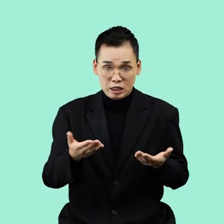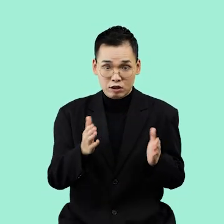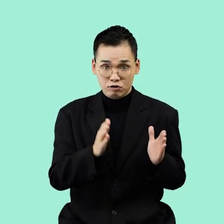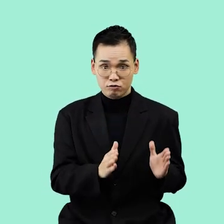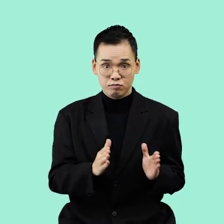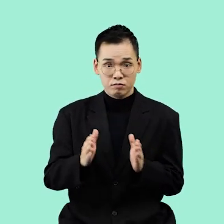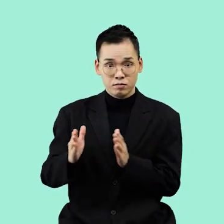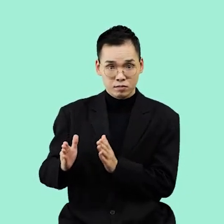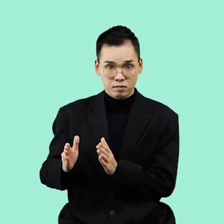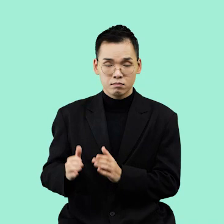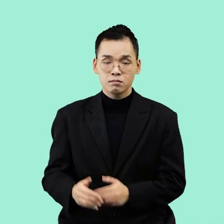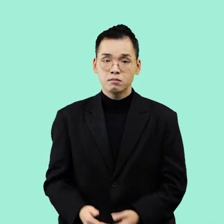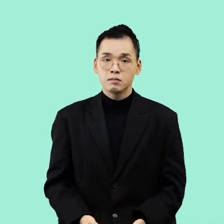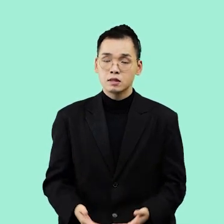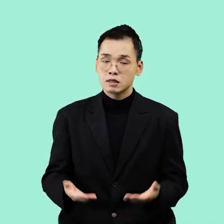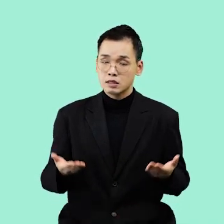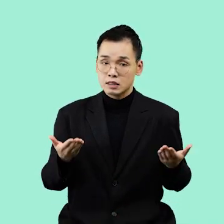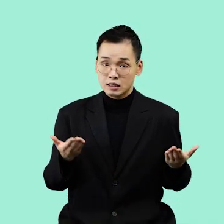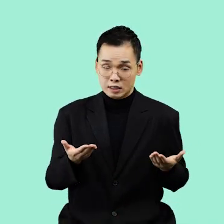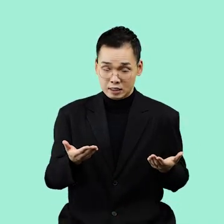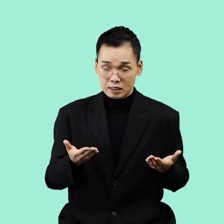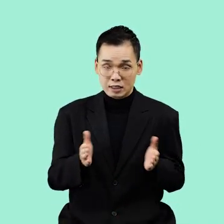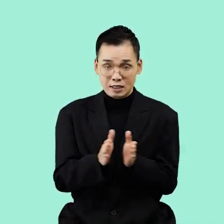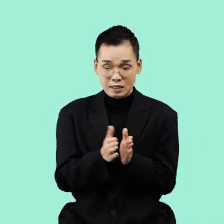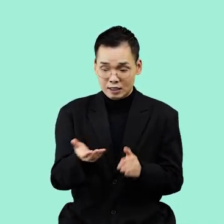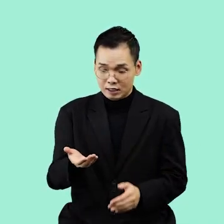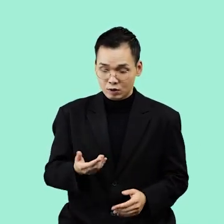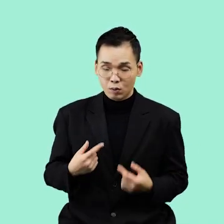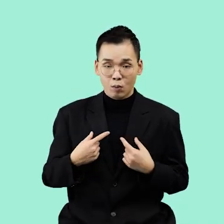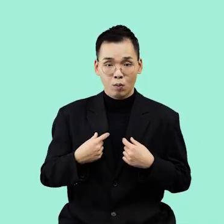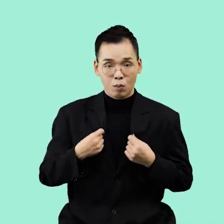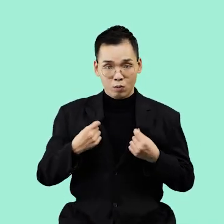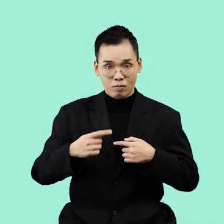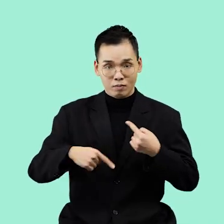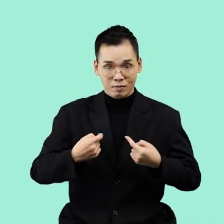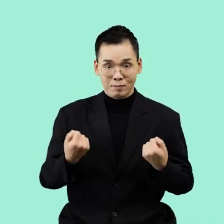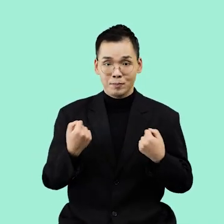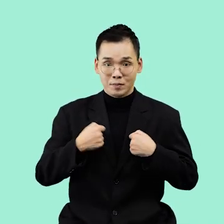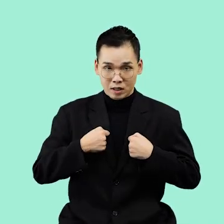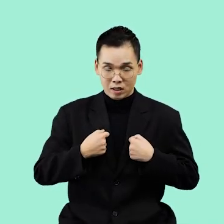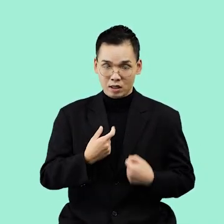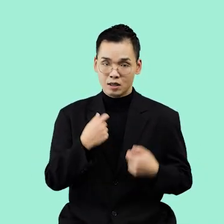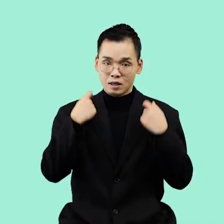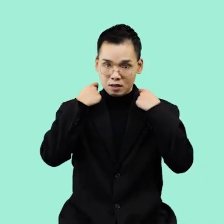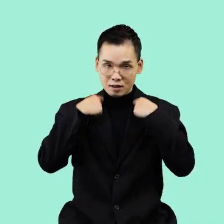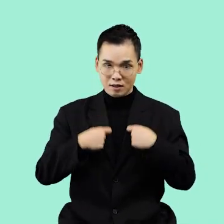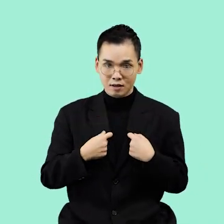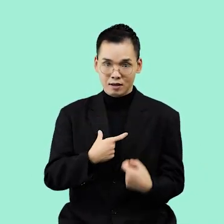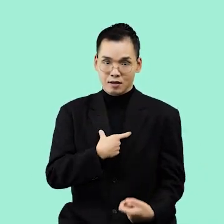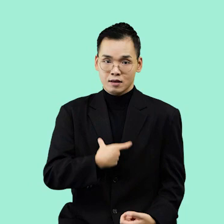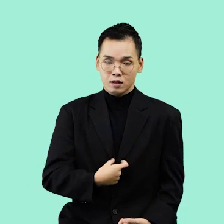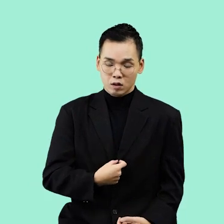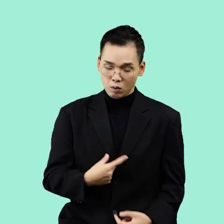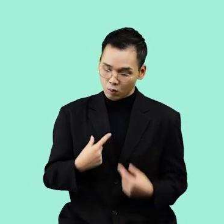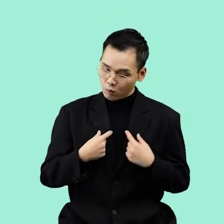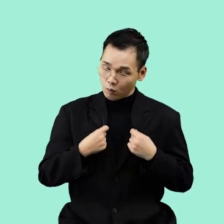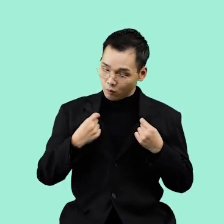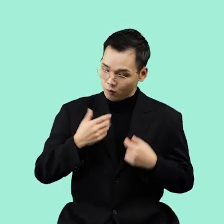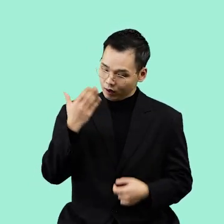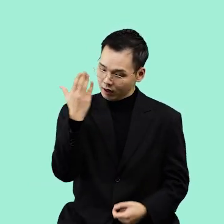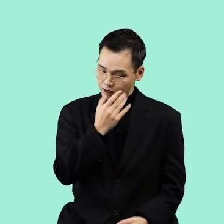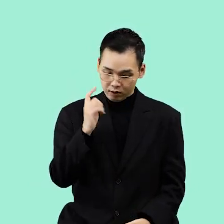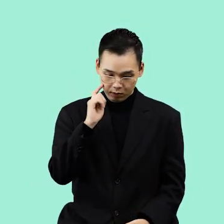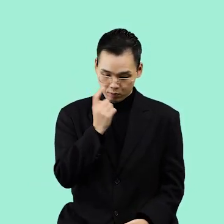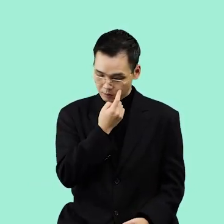준비입니다. 업무를 수행하기 전 근무복과 명찰을 착용하고 옷차림이 단정한지